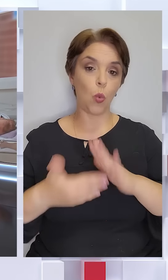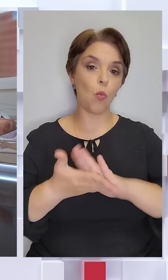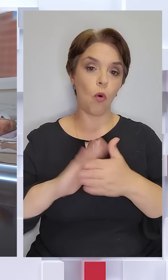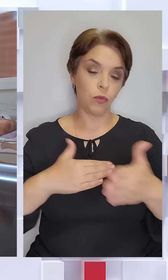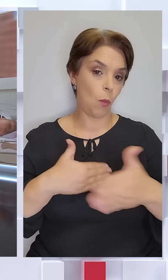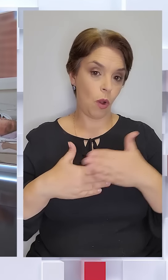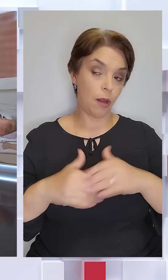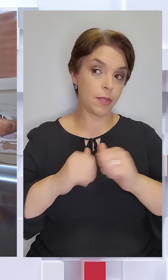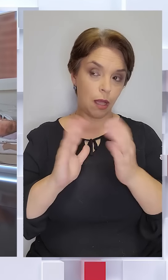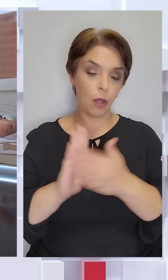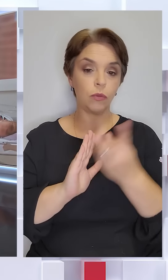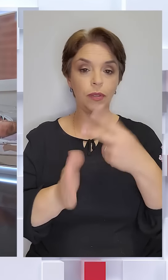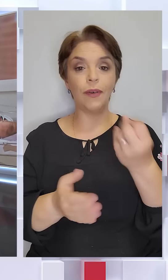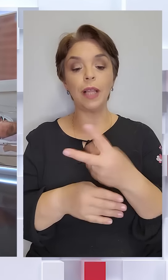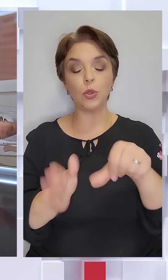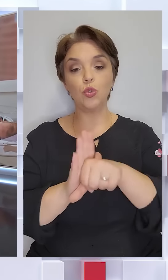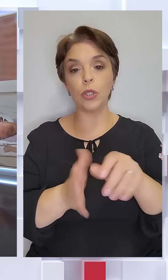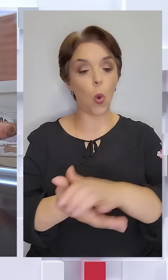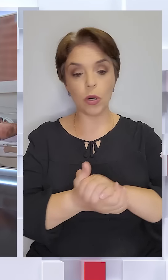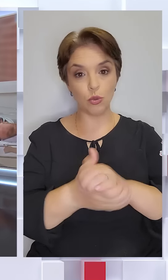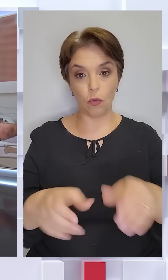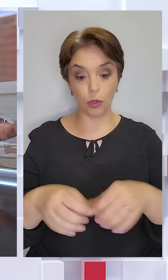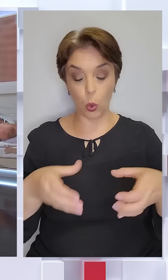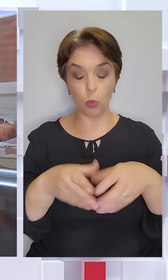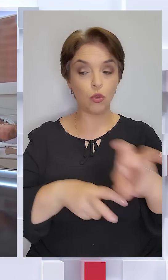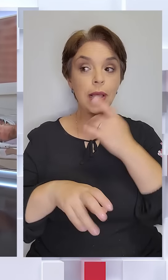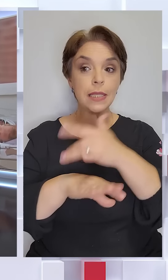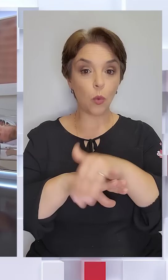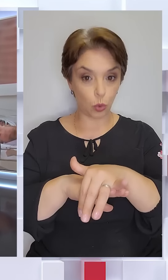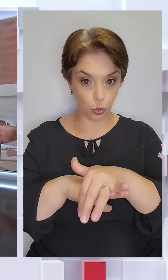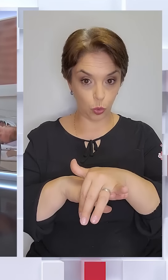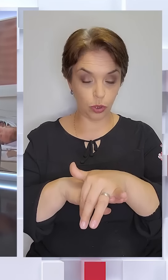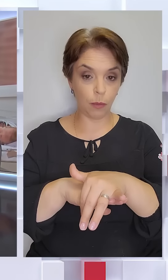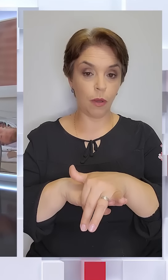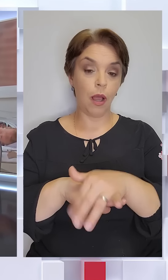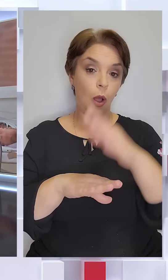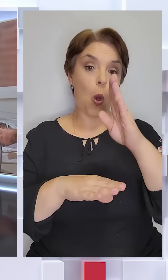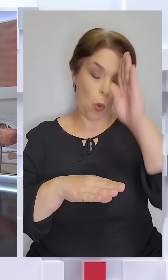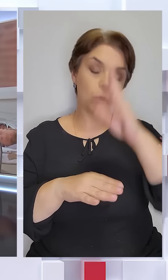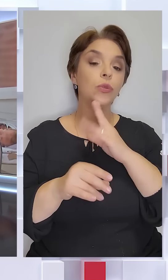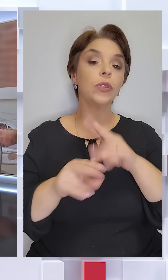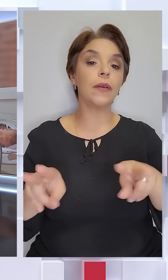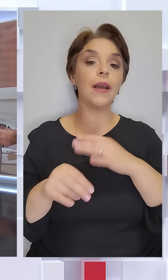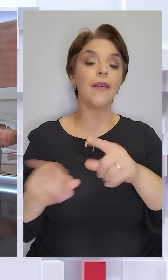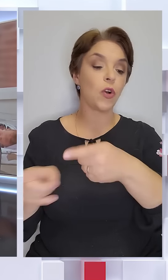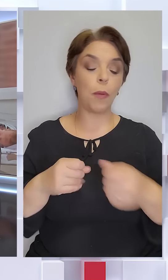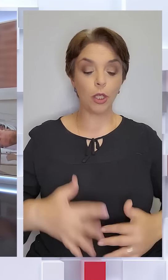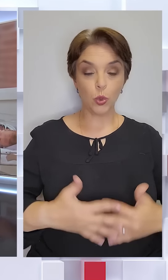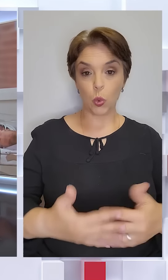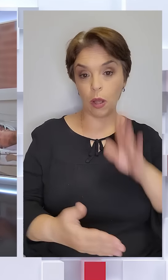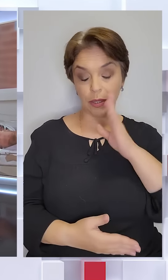покарання. Загалом 12 учасників організованої групи шукали за кордоном одностатеві пари, вербували сурогатних